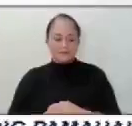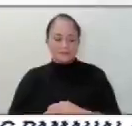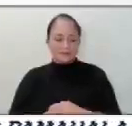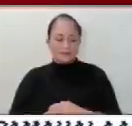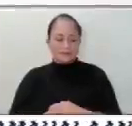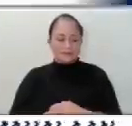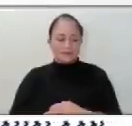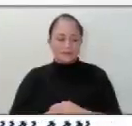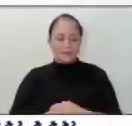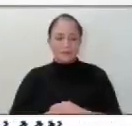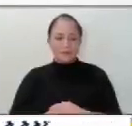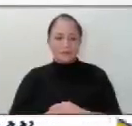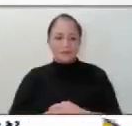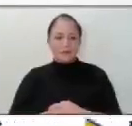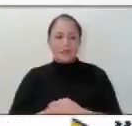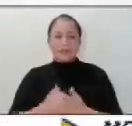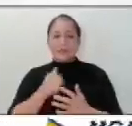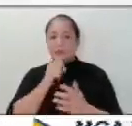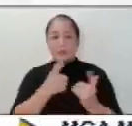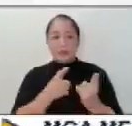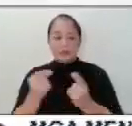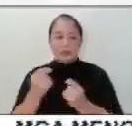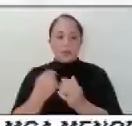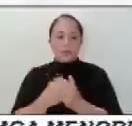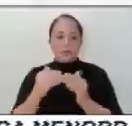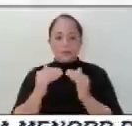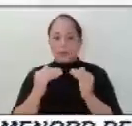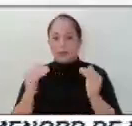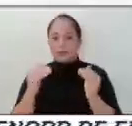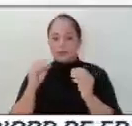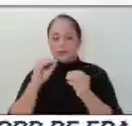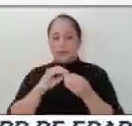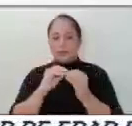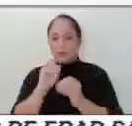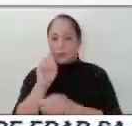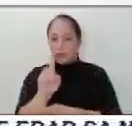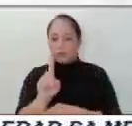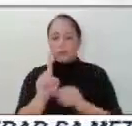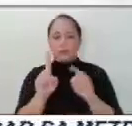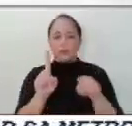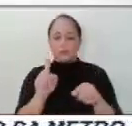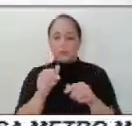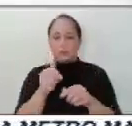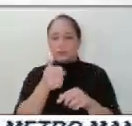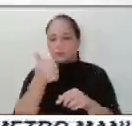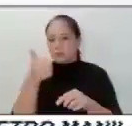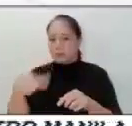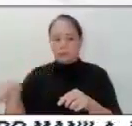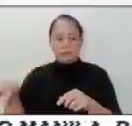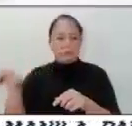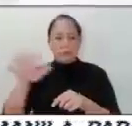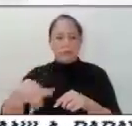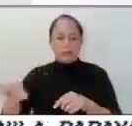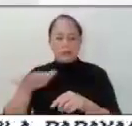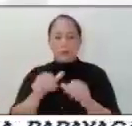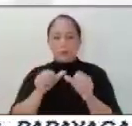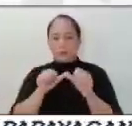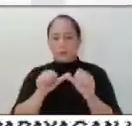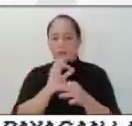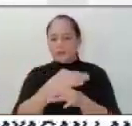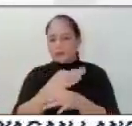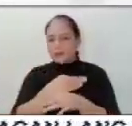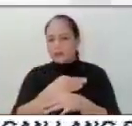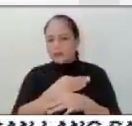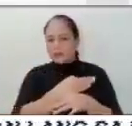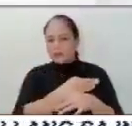naman muna paiiralin ang alert level 1 sa anumang lugar. Patuloy din ang ilang pagsasayos ng metrics